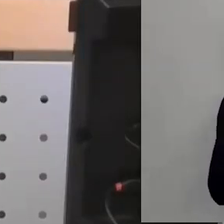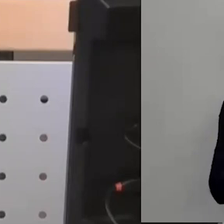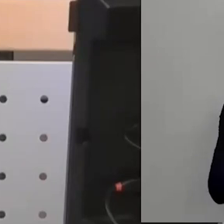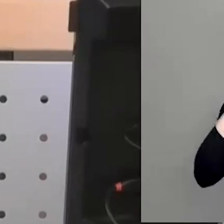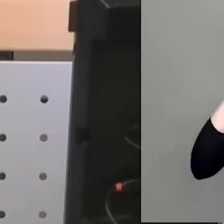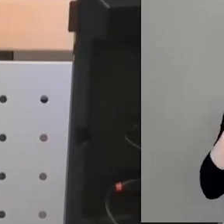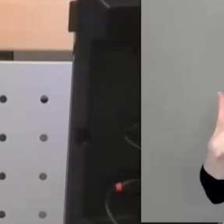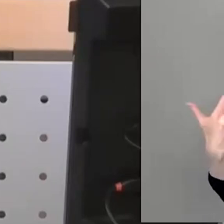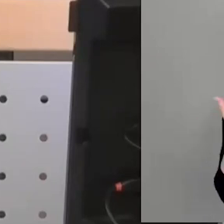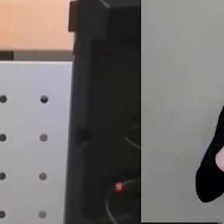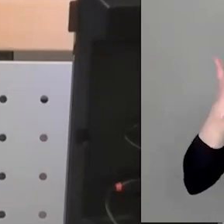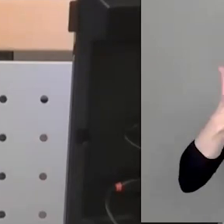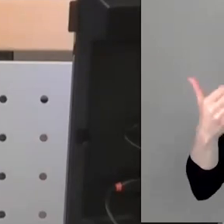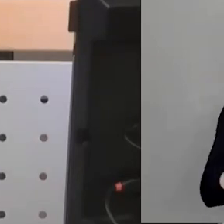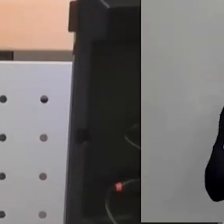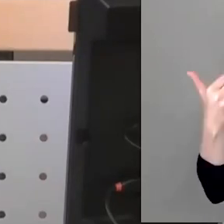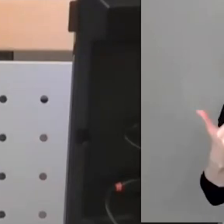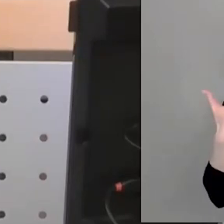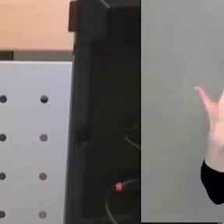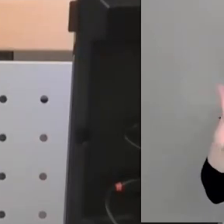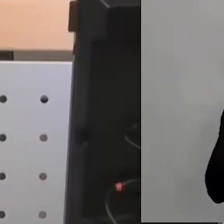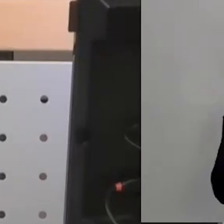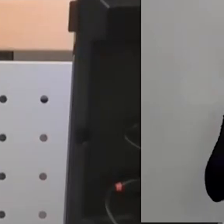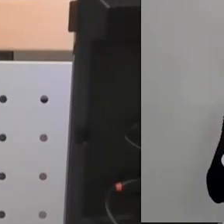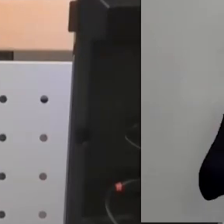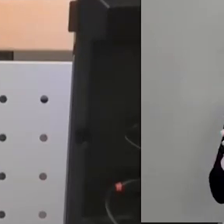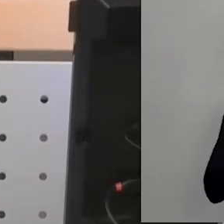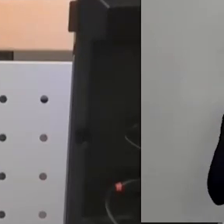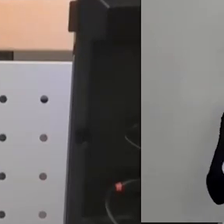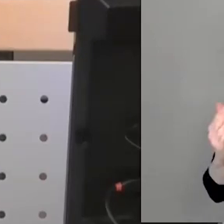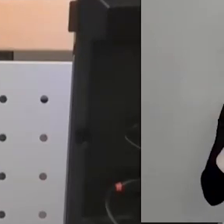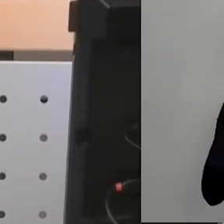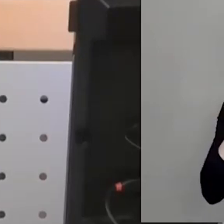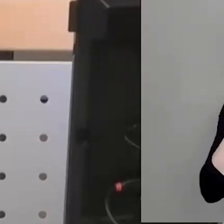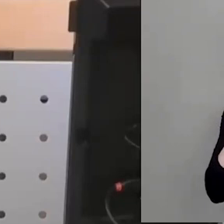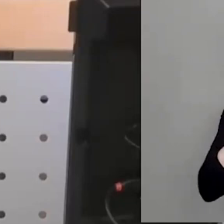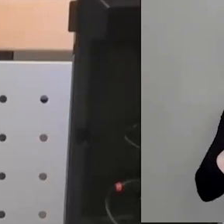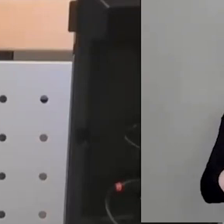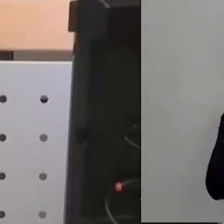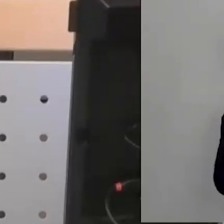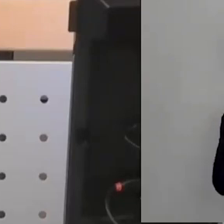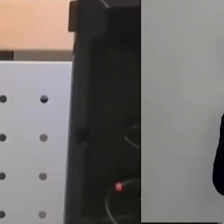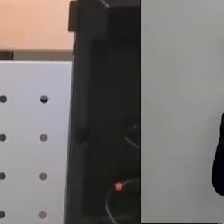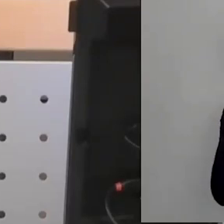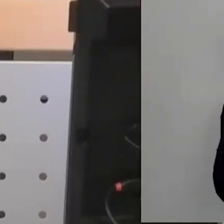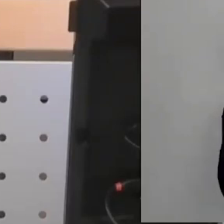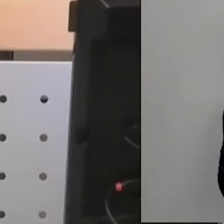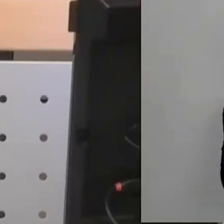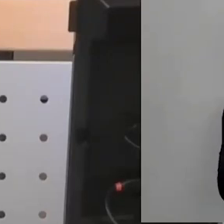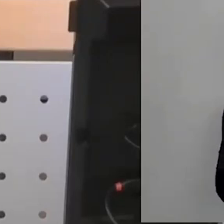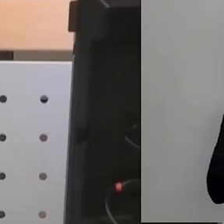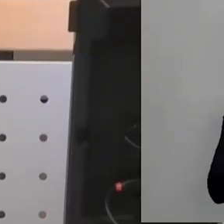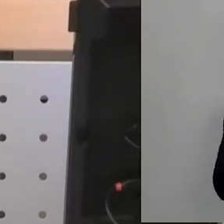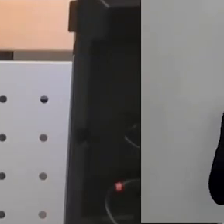weitere Schulbibliotheken entwickelt werden. Es gab einige Schulen, die das schon gemacht hatten, die schon eine